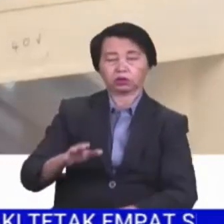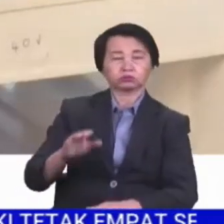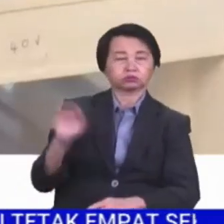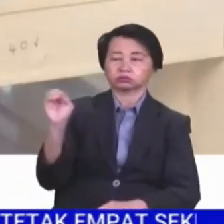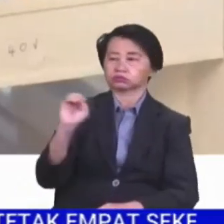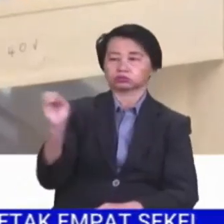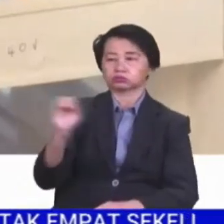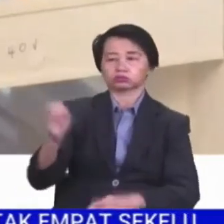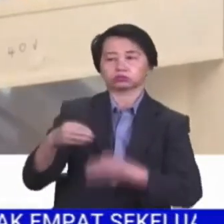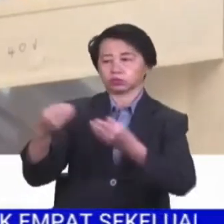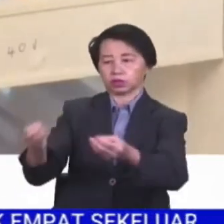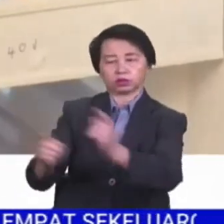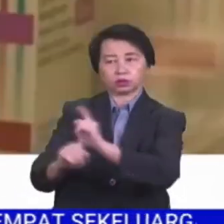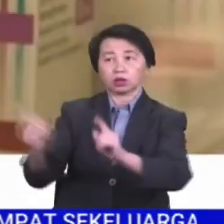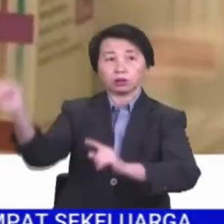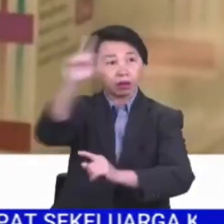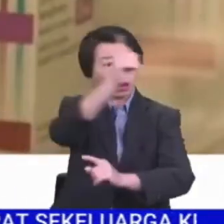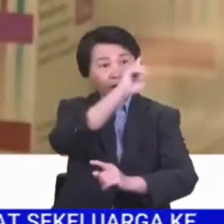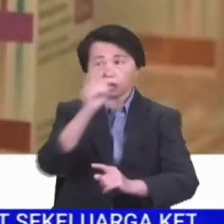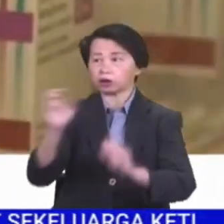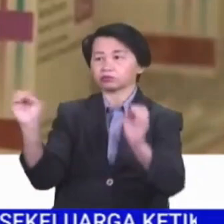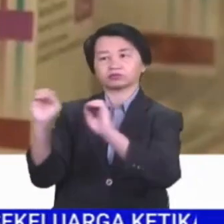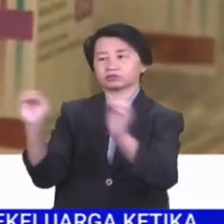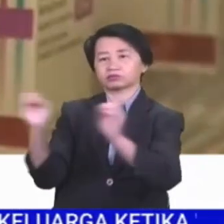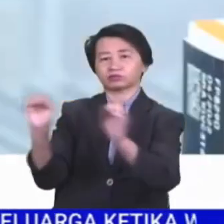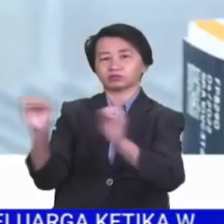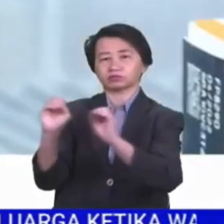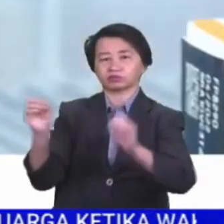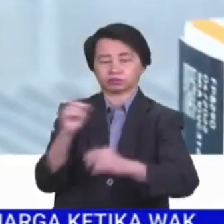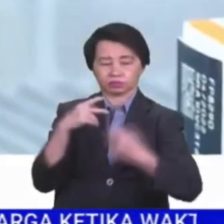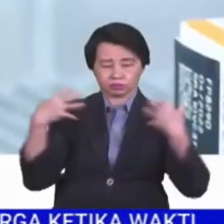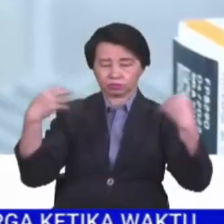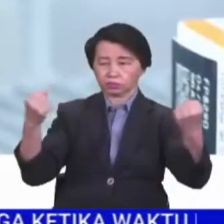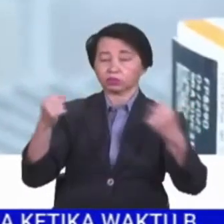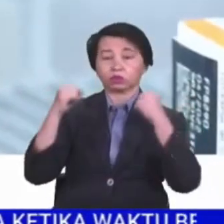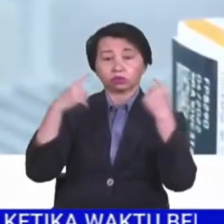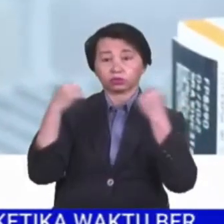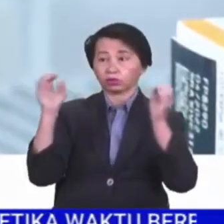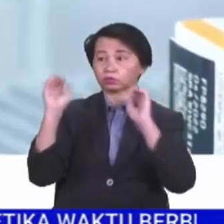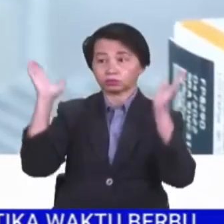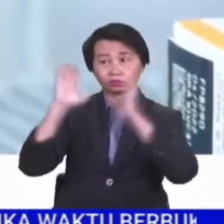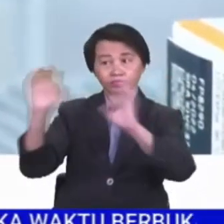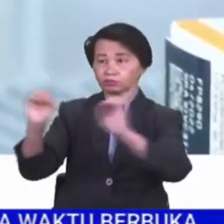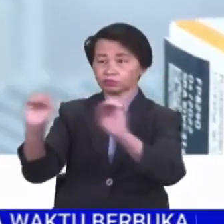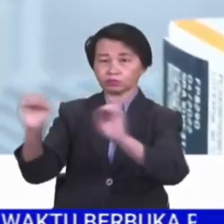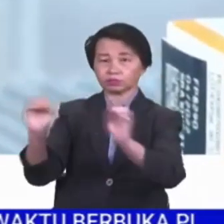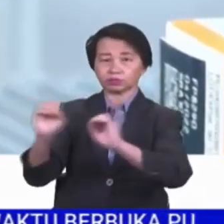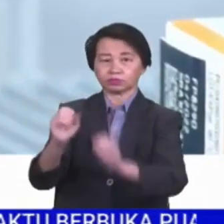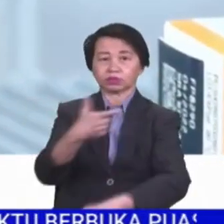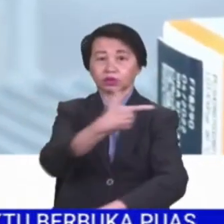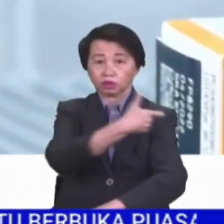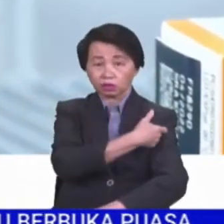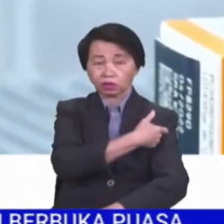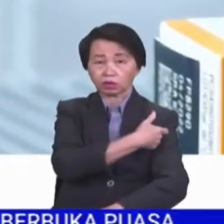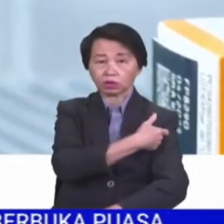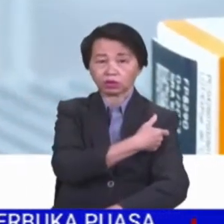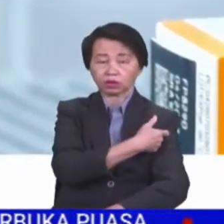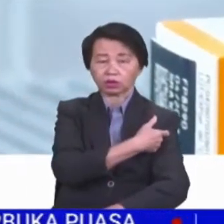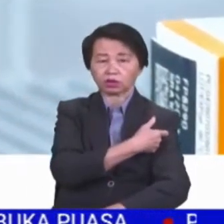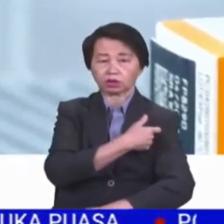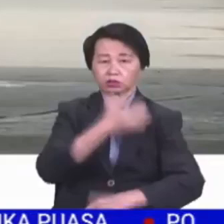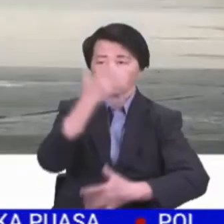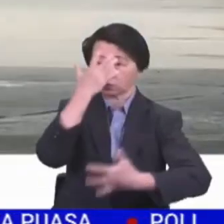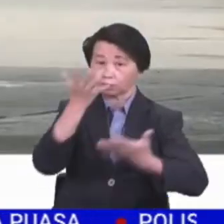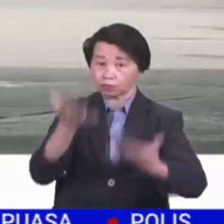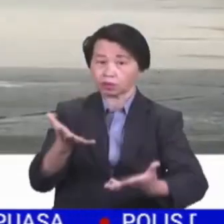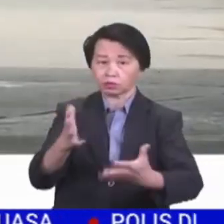tidak lagi ditawarkan di mana-mana fasiliti kesihatan awam dan swasta di Malaysia. Vaksin CoronaVac pula hanya